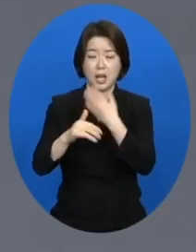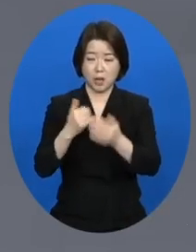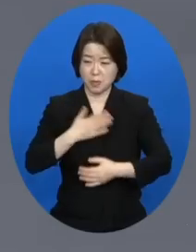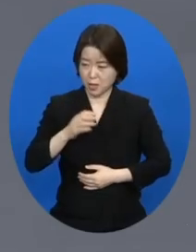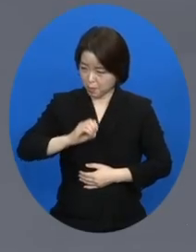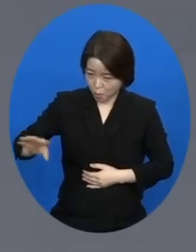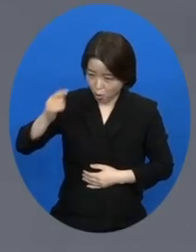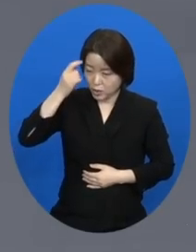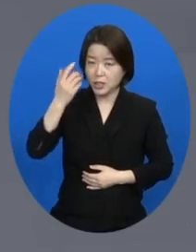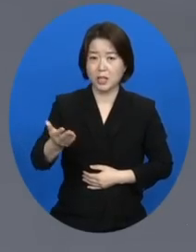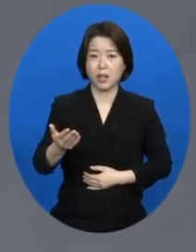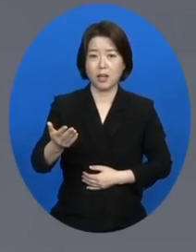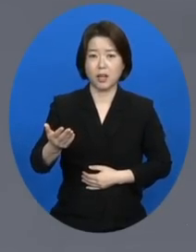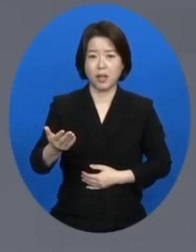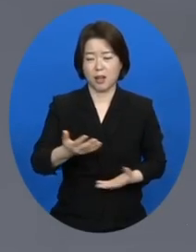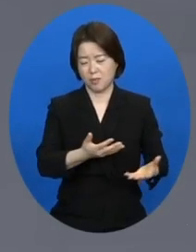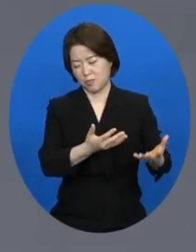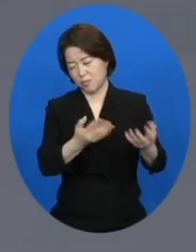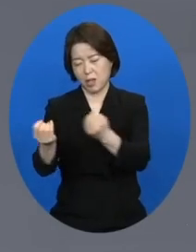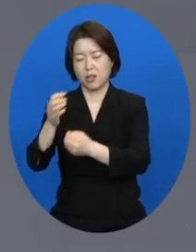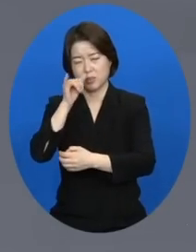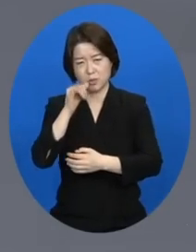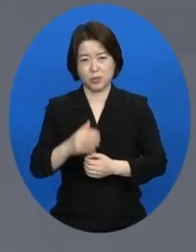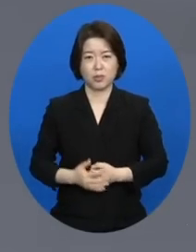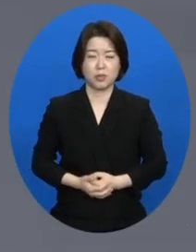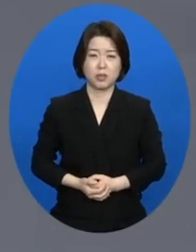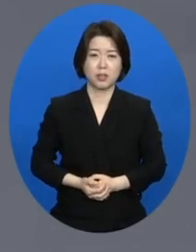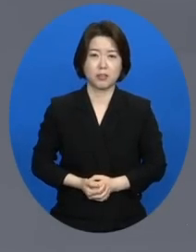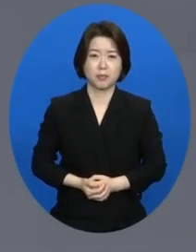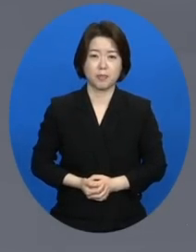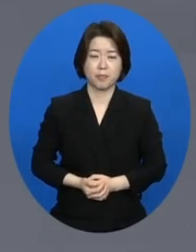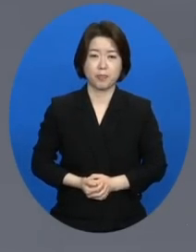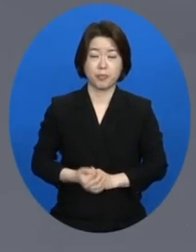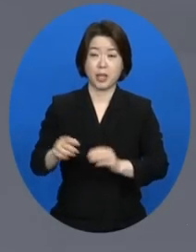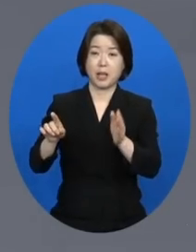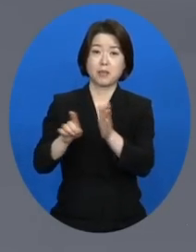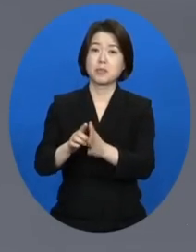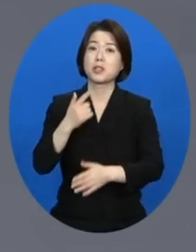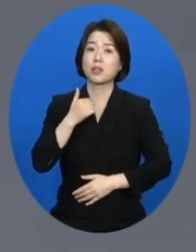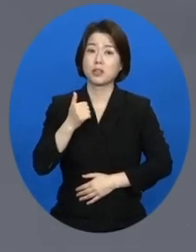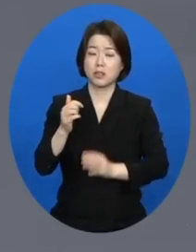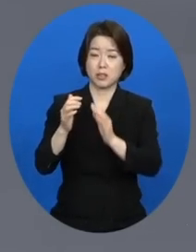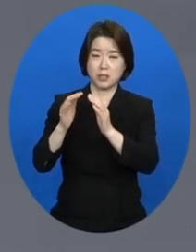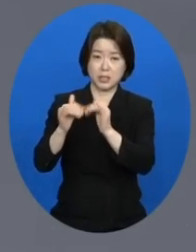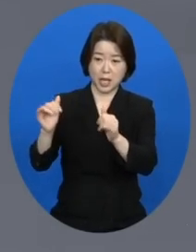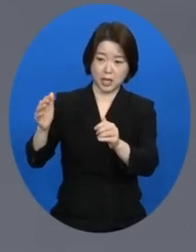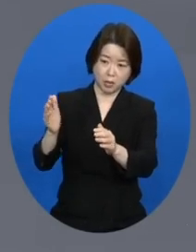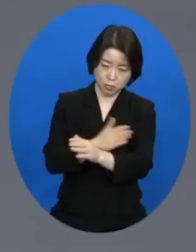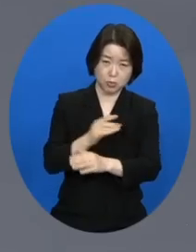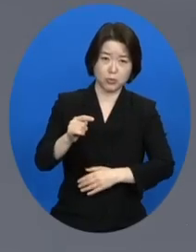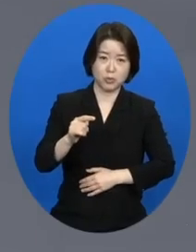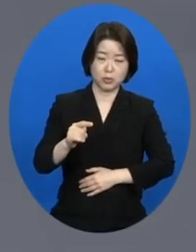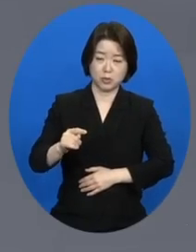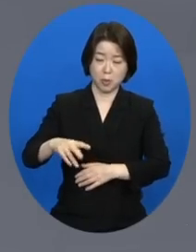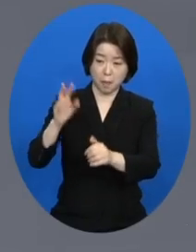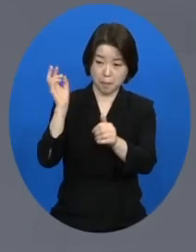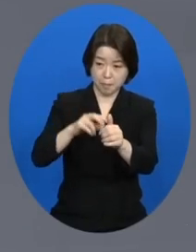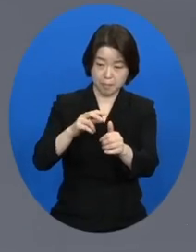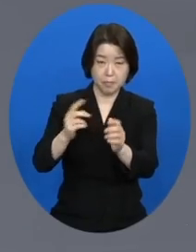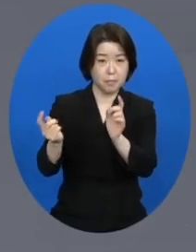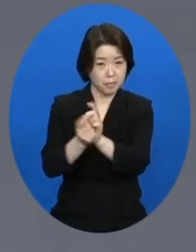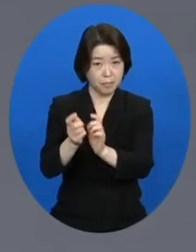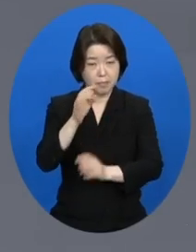버리신 건가요? 이런 분들이 너무나 많아요. 여러분 믿었던 사람으로부터 배신을